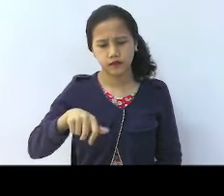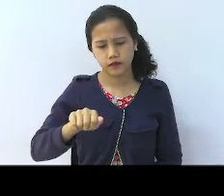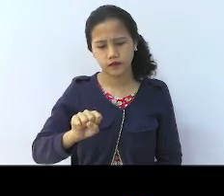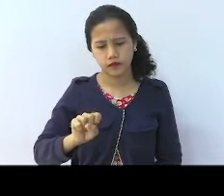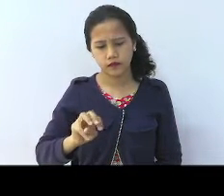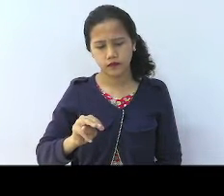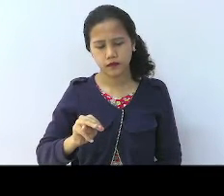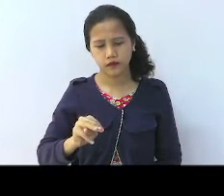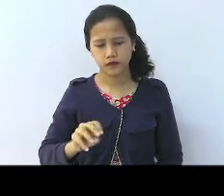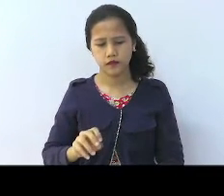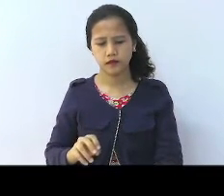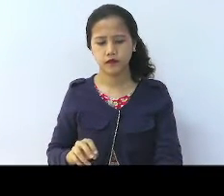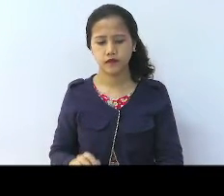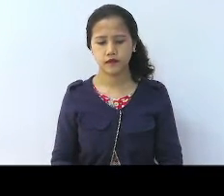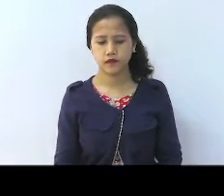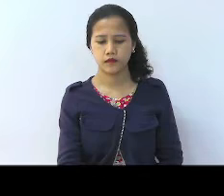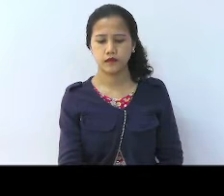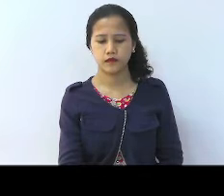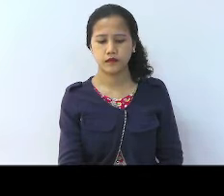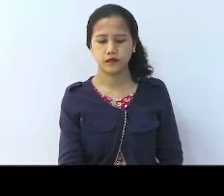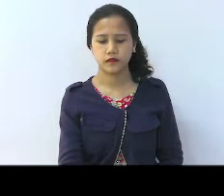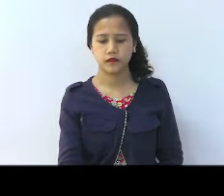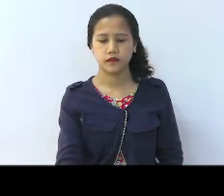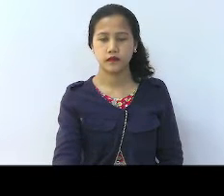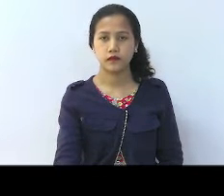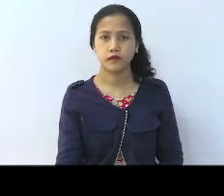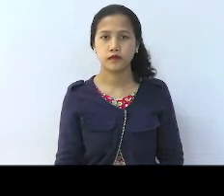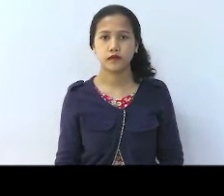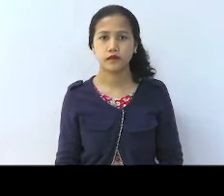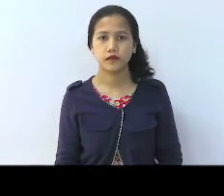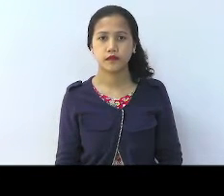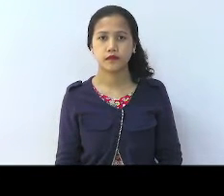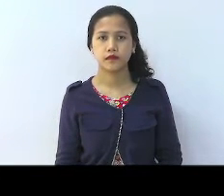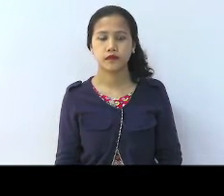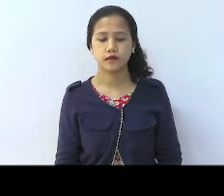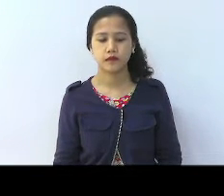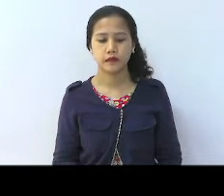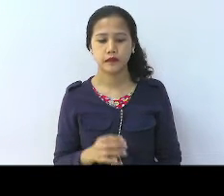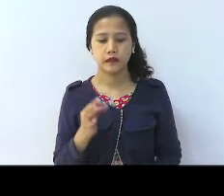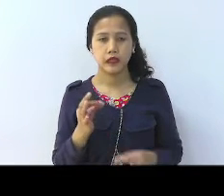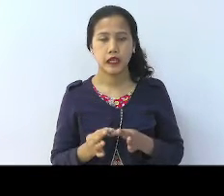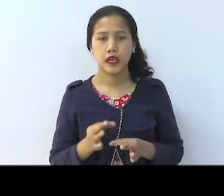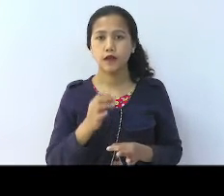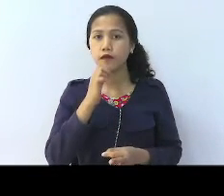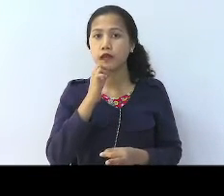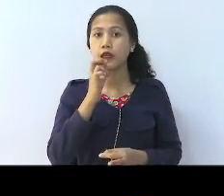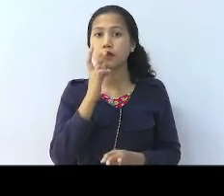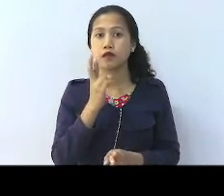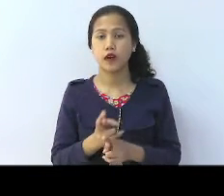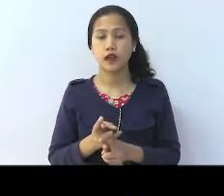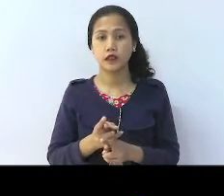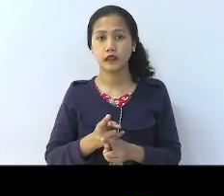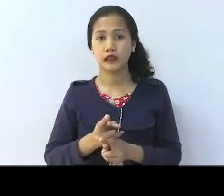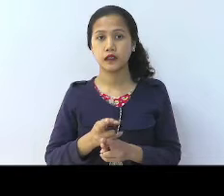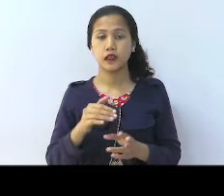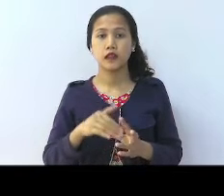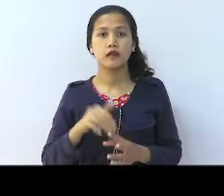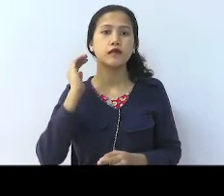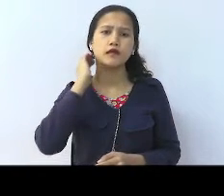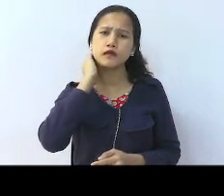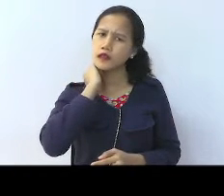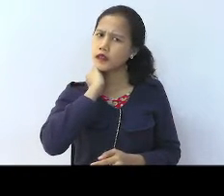po yung pwedeng maging cause, magkakaroon ng muscle spasm. Pwede kang magkaroon ng